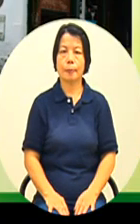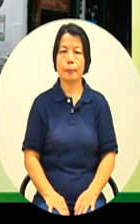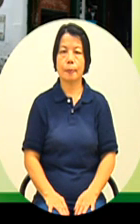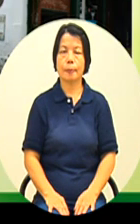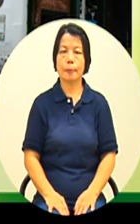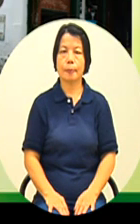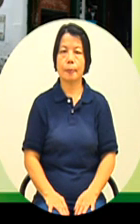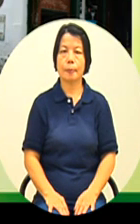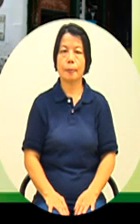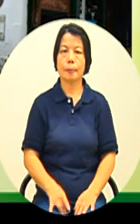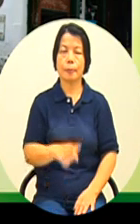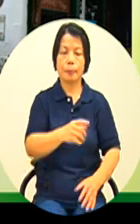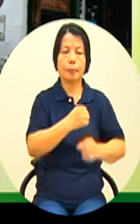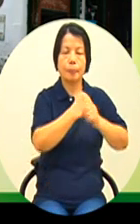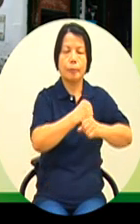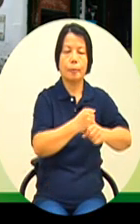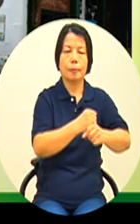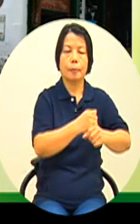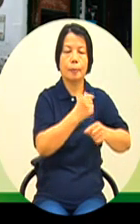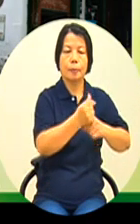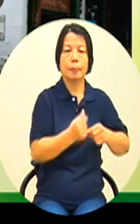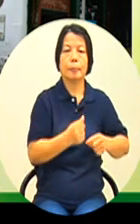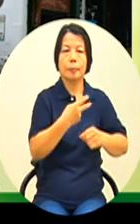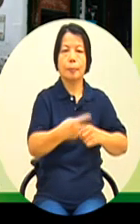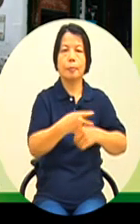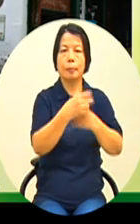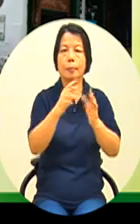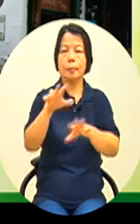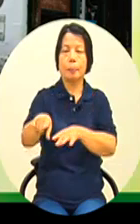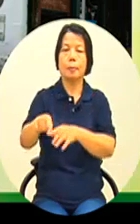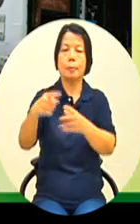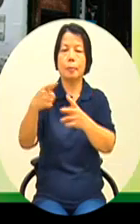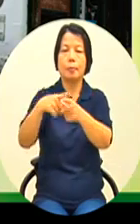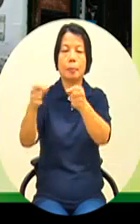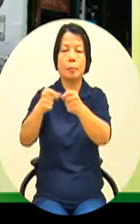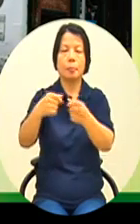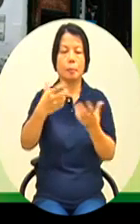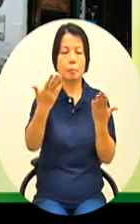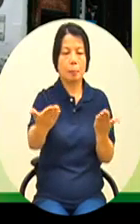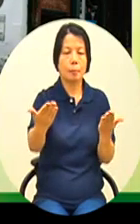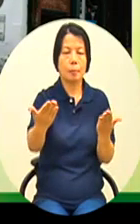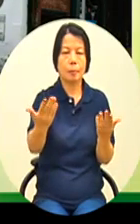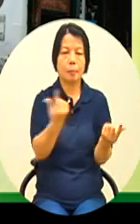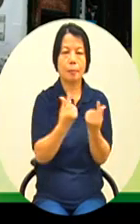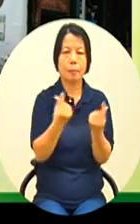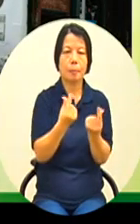個？哦，你看博尔哦，啊，甲咱个足共款个，啊，甲小镇个这仓库。